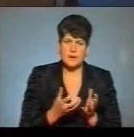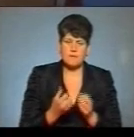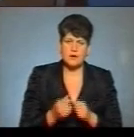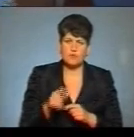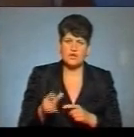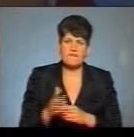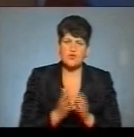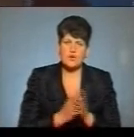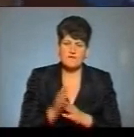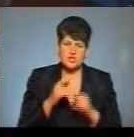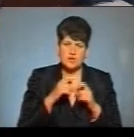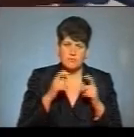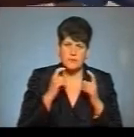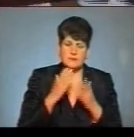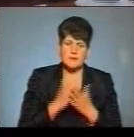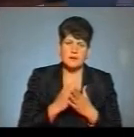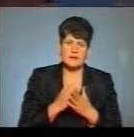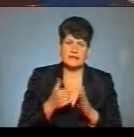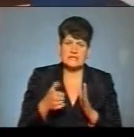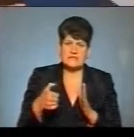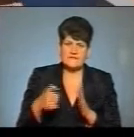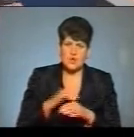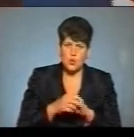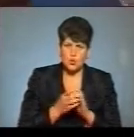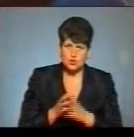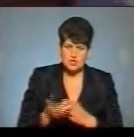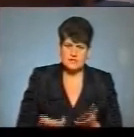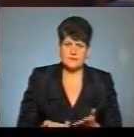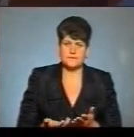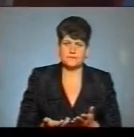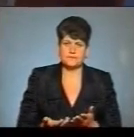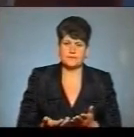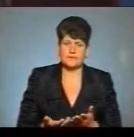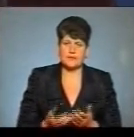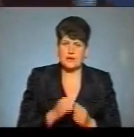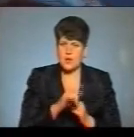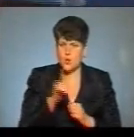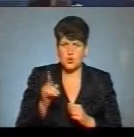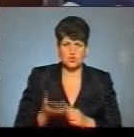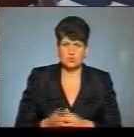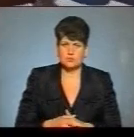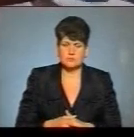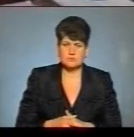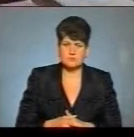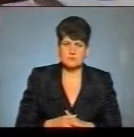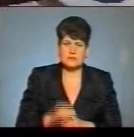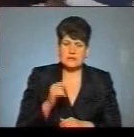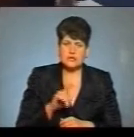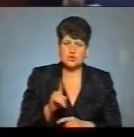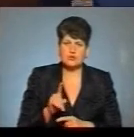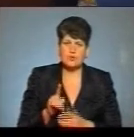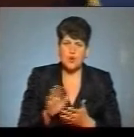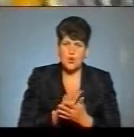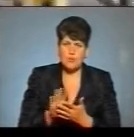в рукавичках, в масках, маємо дезінфікуючі засоби, такі для кожного, такі, щоб